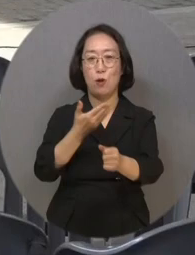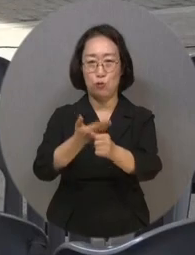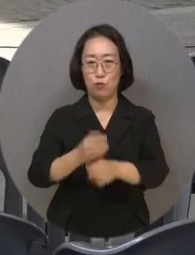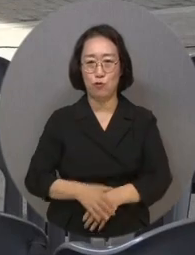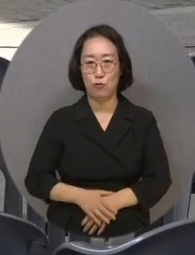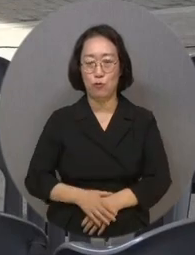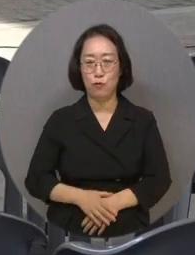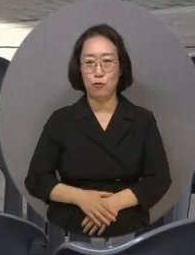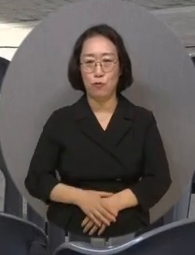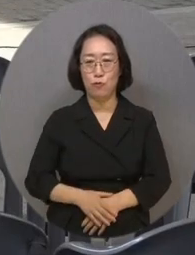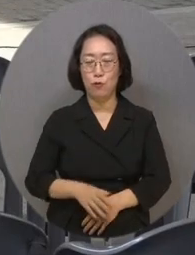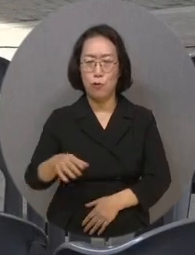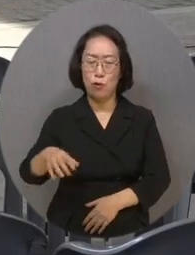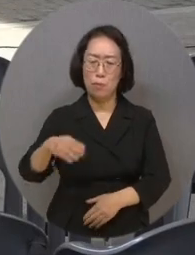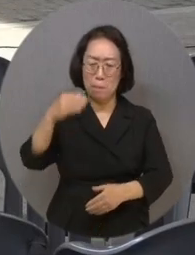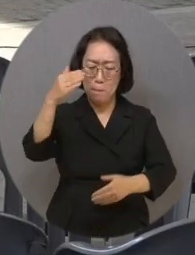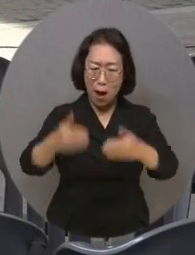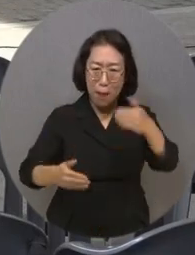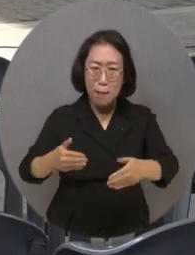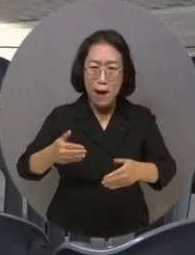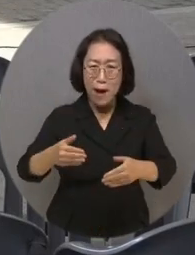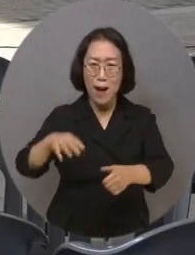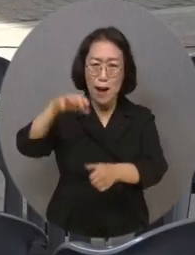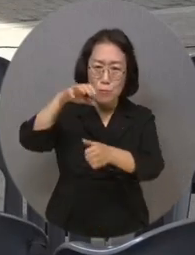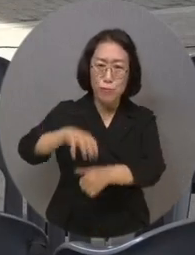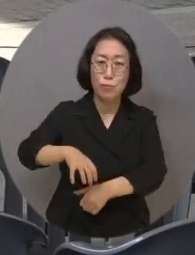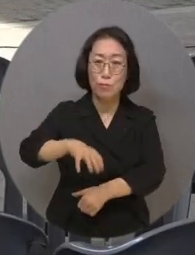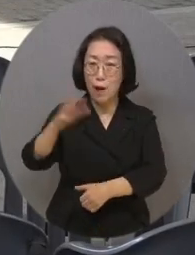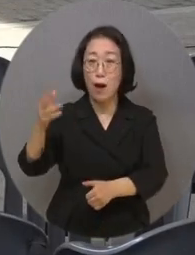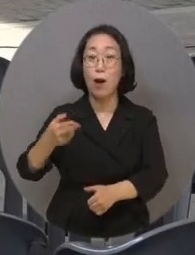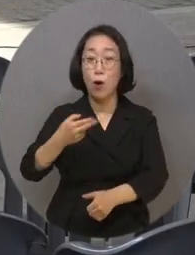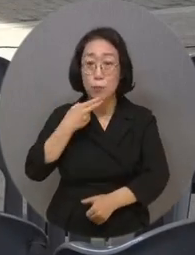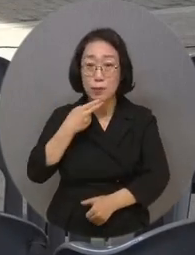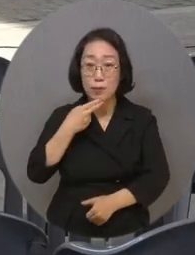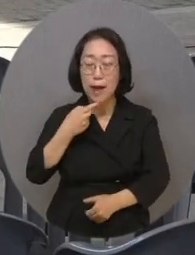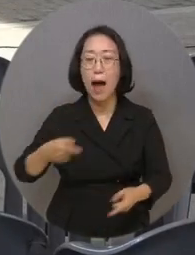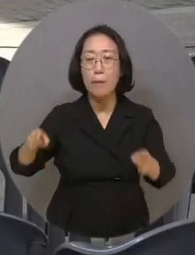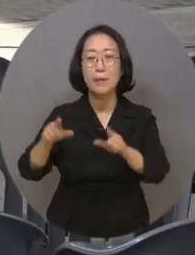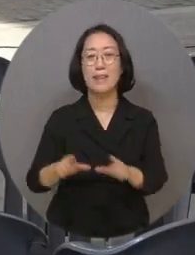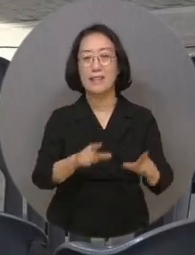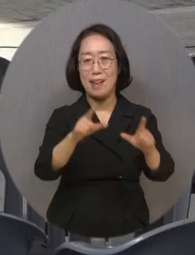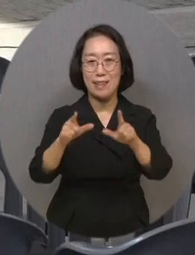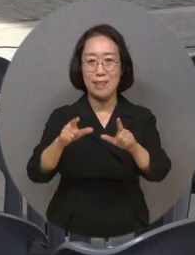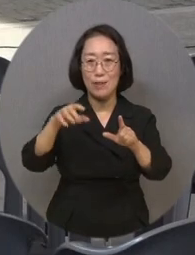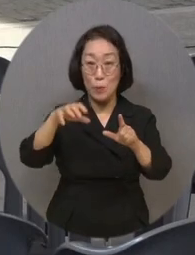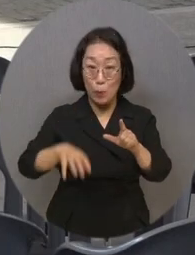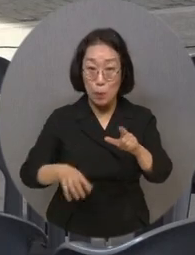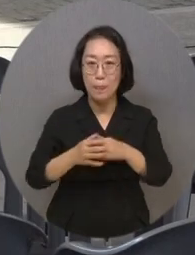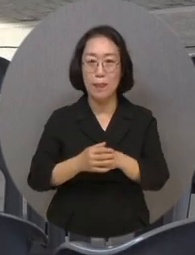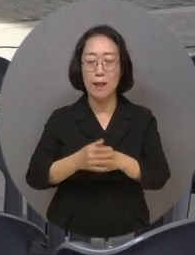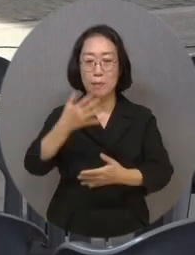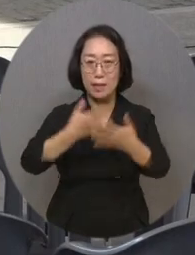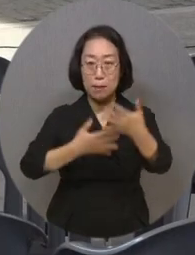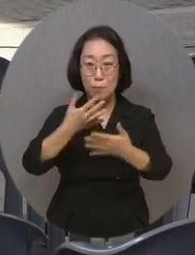장벽을 허물고 다 함께 더불어 살아가는 사회를 만들어가는 노력, 양주 배리어프리 영화제